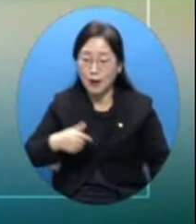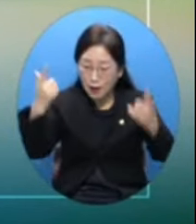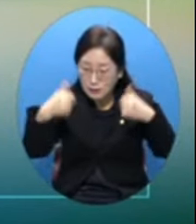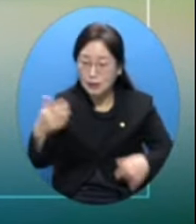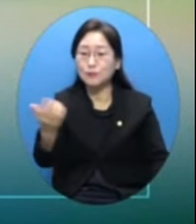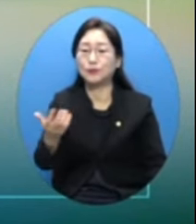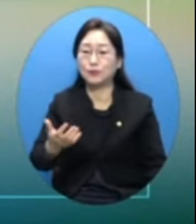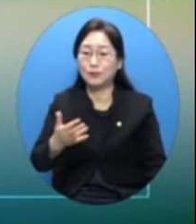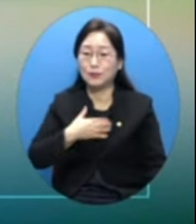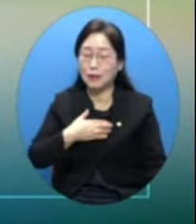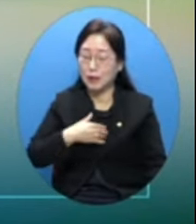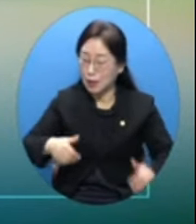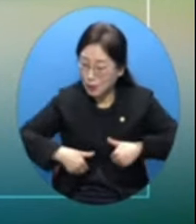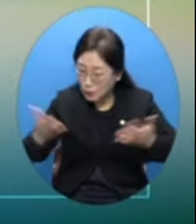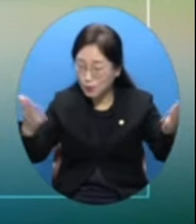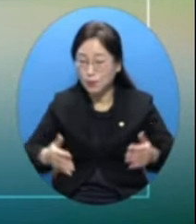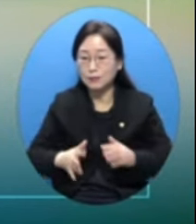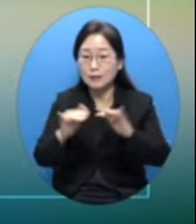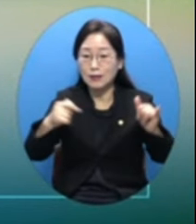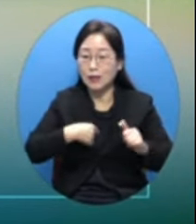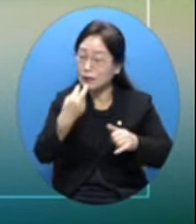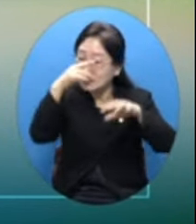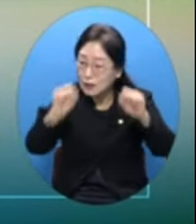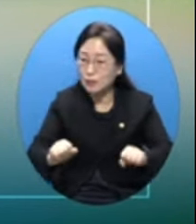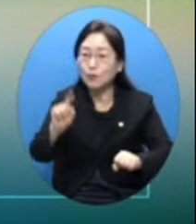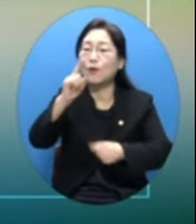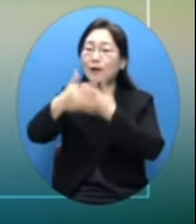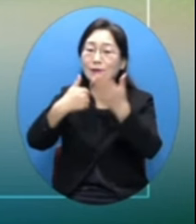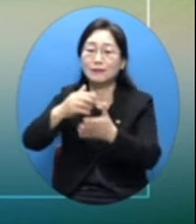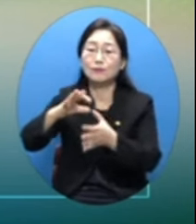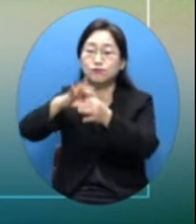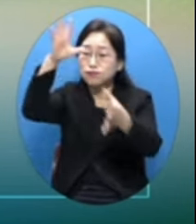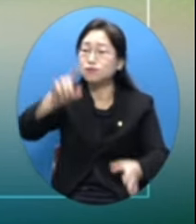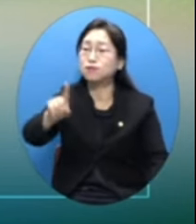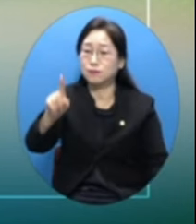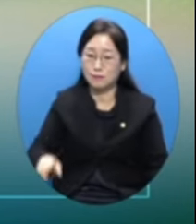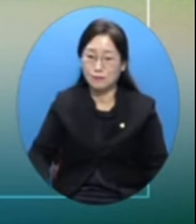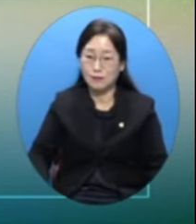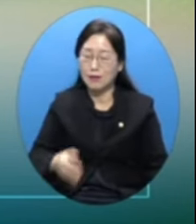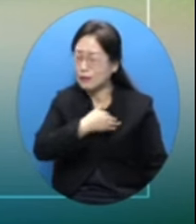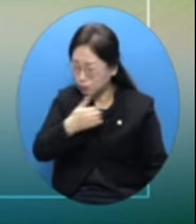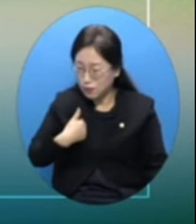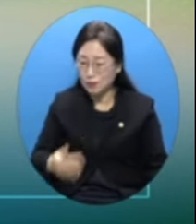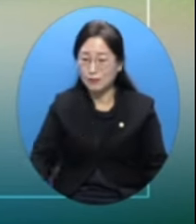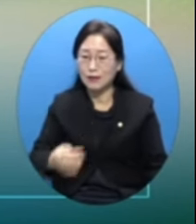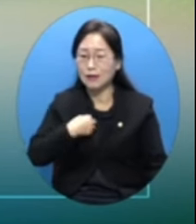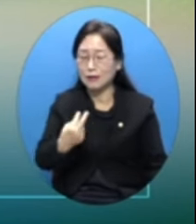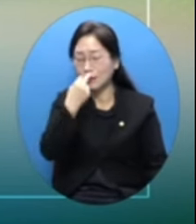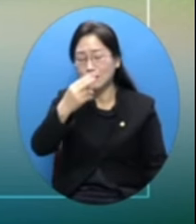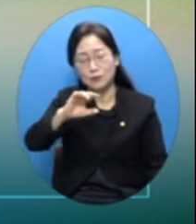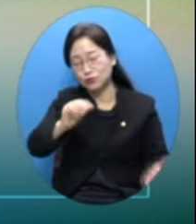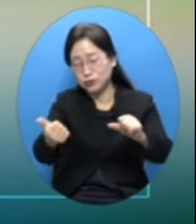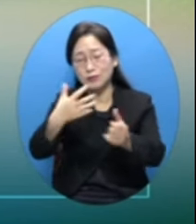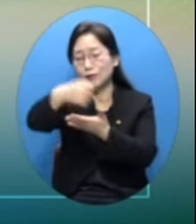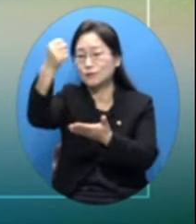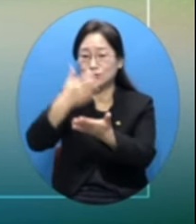하고 아무 쓸모없는 나 같은 자가 살아있는 게 하나님과 무슨 상관이 있나요? 이곳으로 족합니다. 나를 데려가